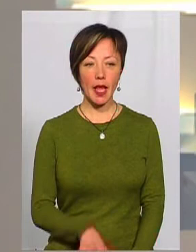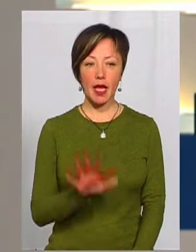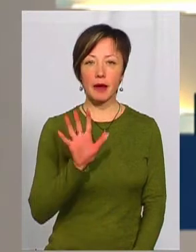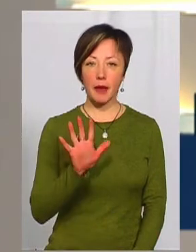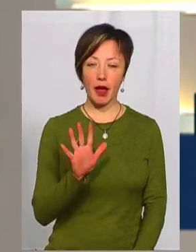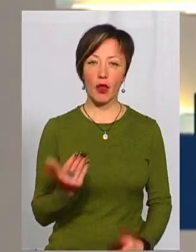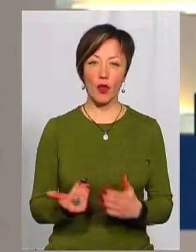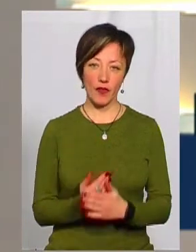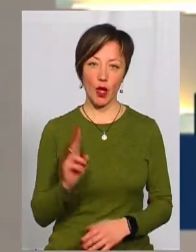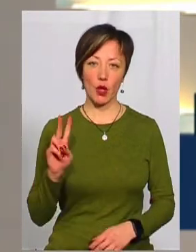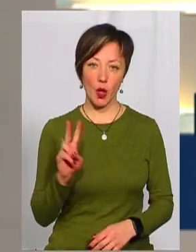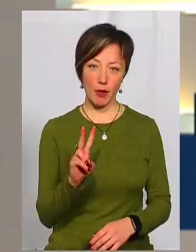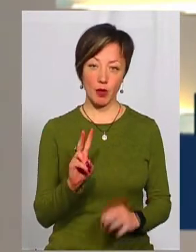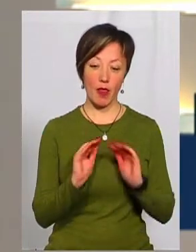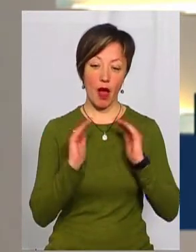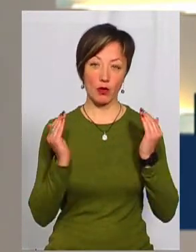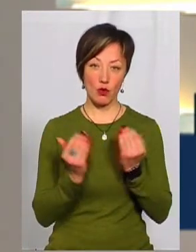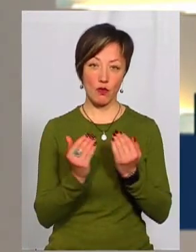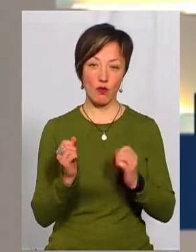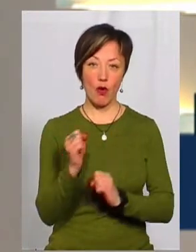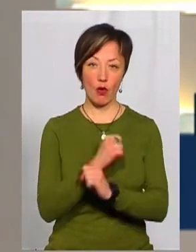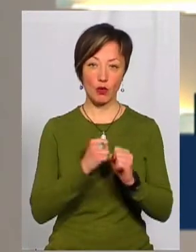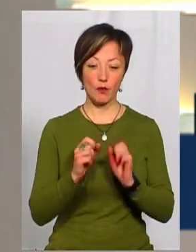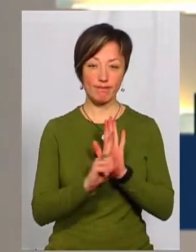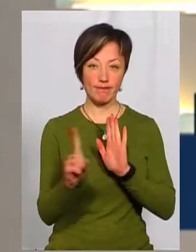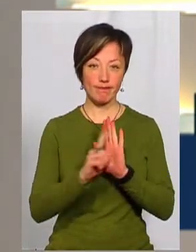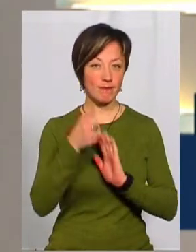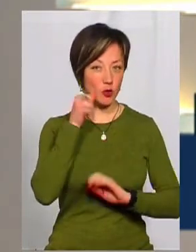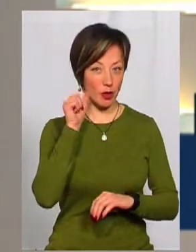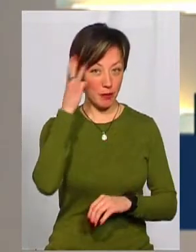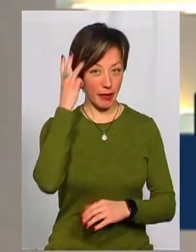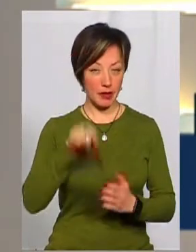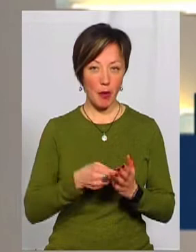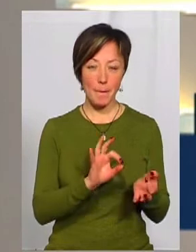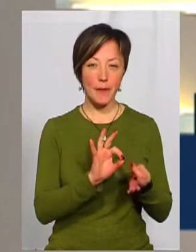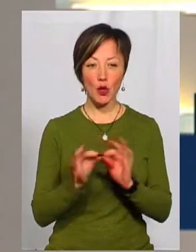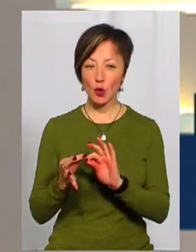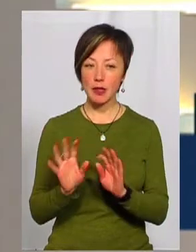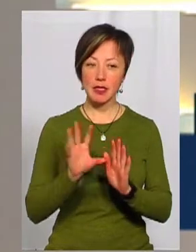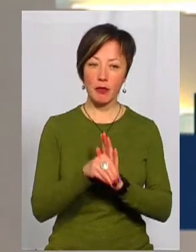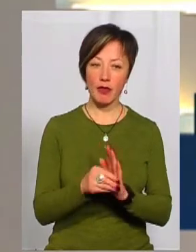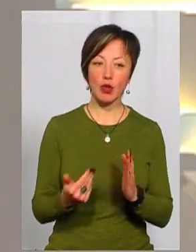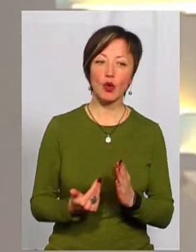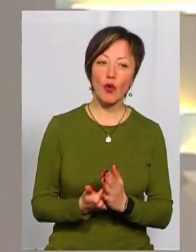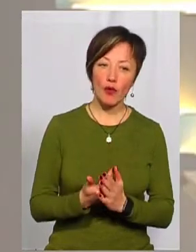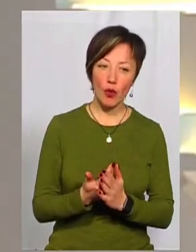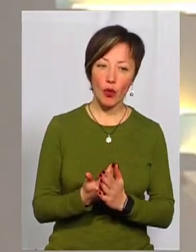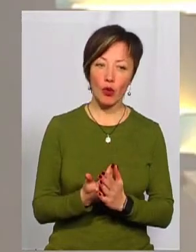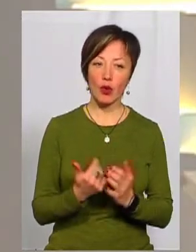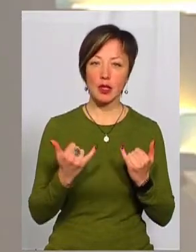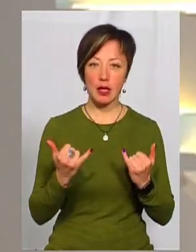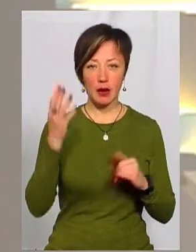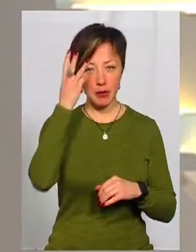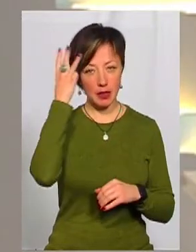5 нових тролейбусів на автономному ходу курсують від учора Хмельницьким. Подробиці запровадження нового для обласного центру